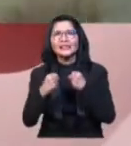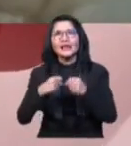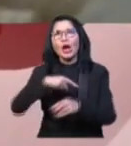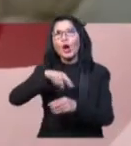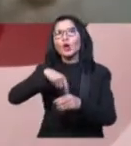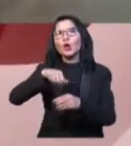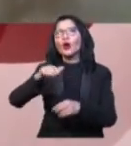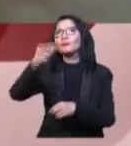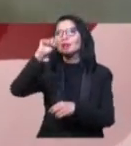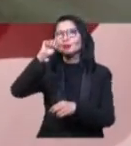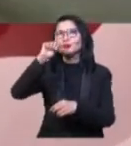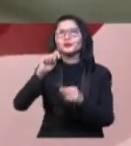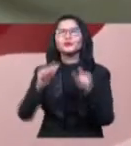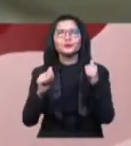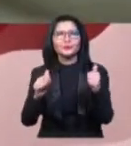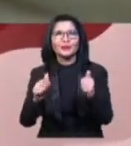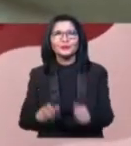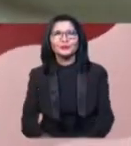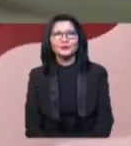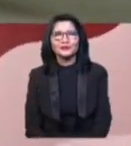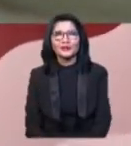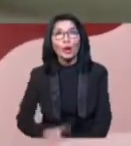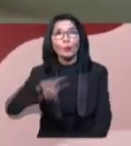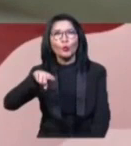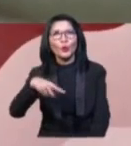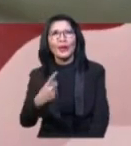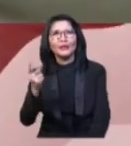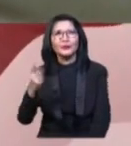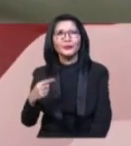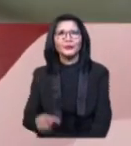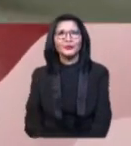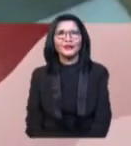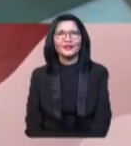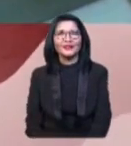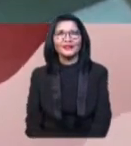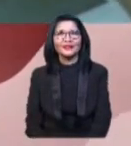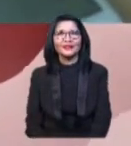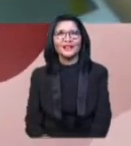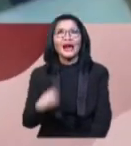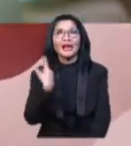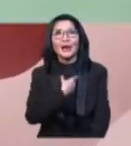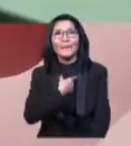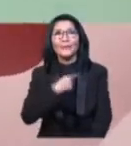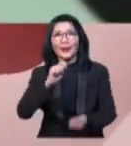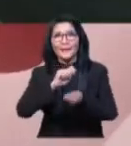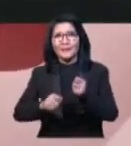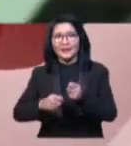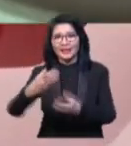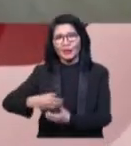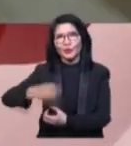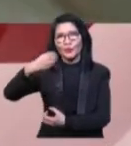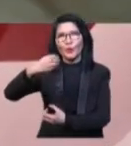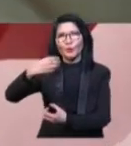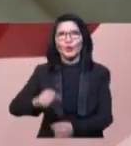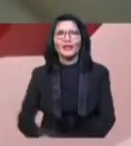untuk memaraskan mereka saat di rumah. Makanya saat itu kami di Tuku mengeluarkan botolan 1 liter bernama Tuku